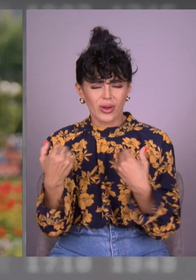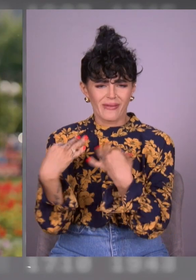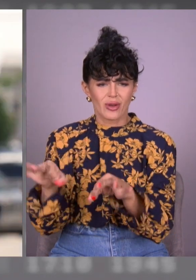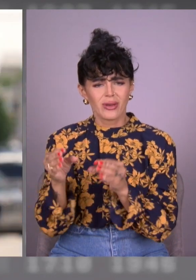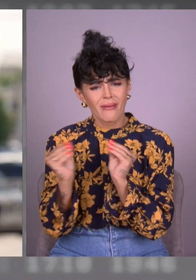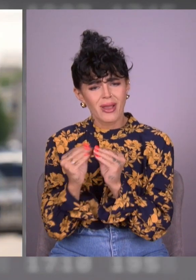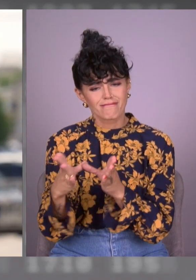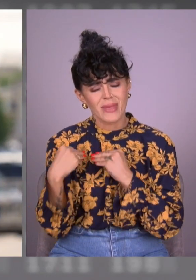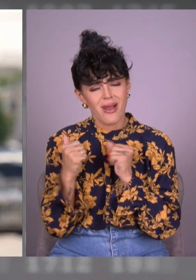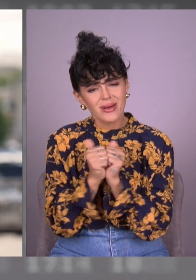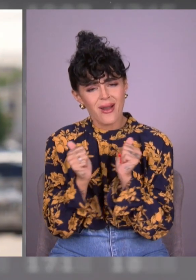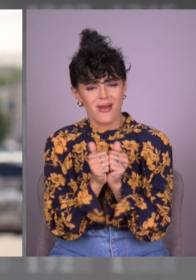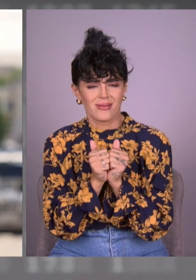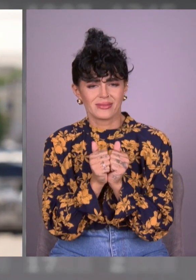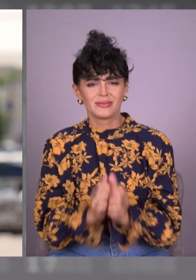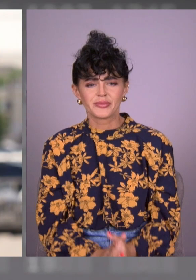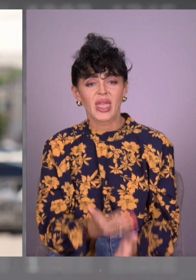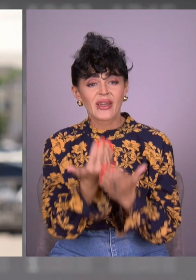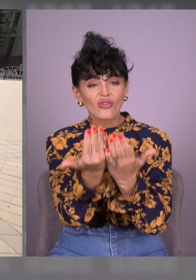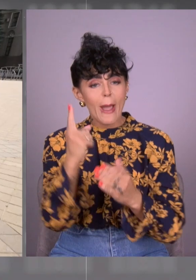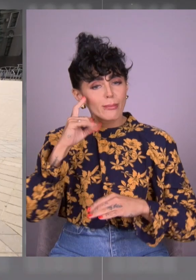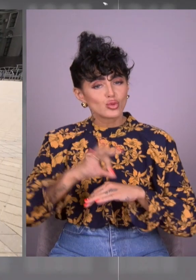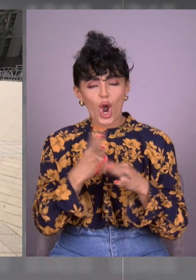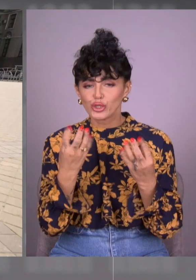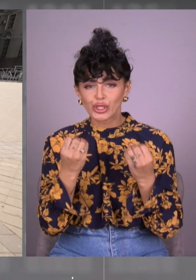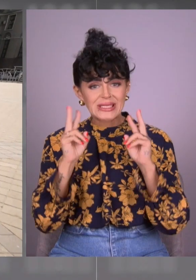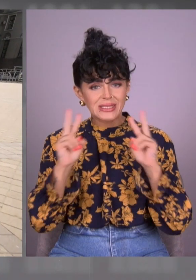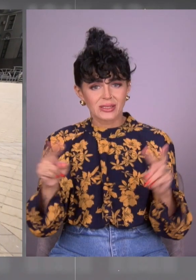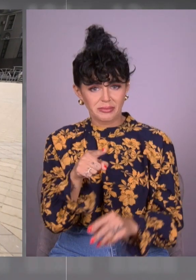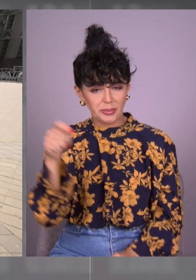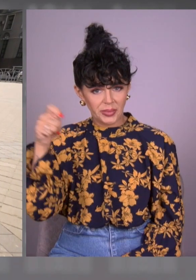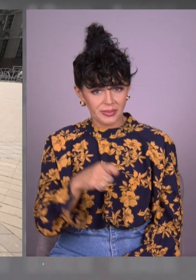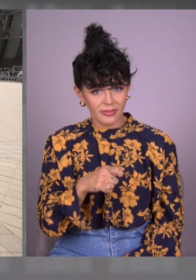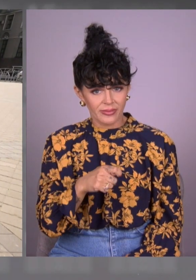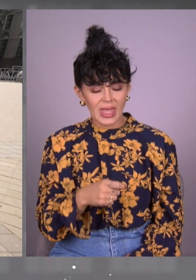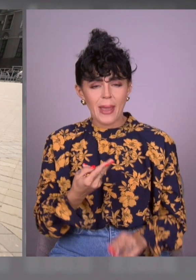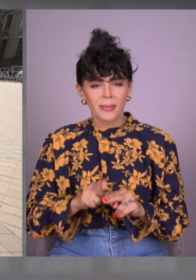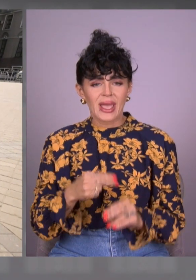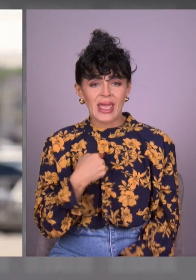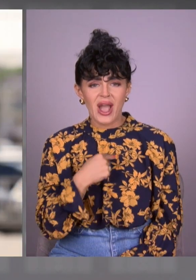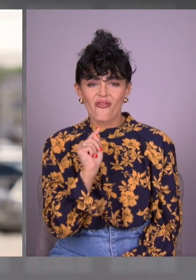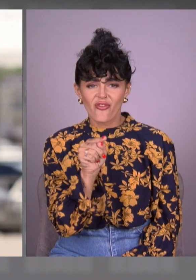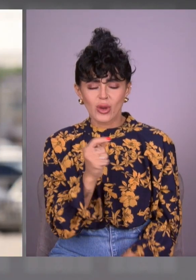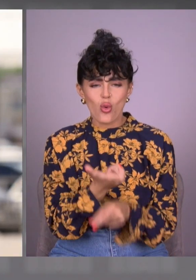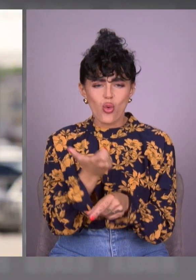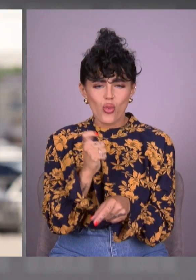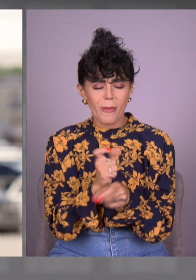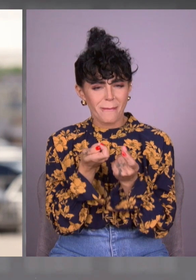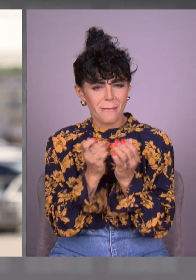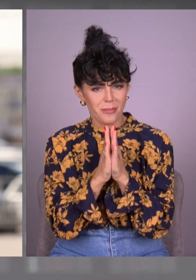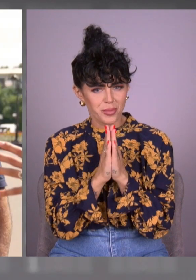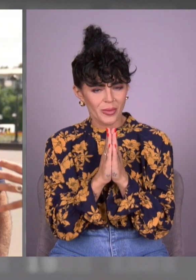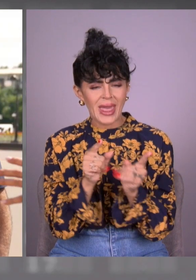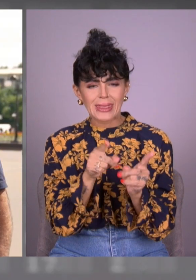відпущу. Чоловік Тетяни ще не знає, що вони приїхали. І я вас дуже сильно прошу